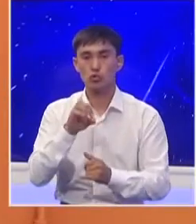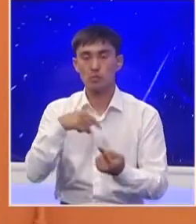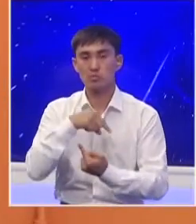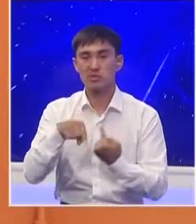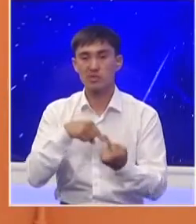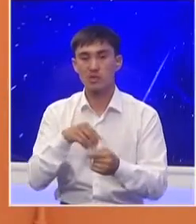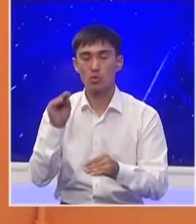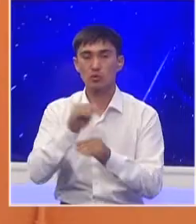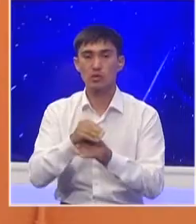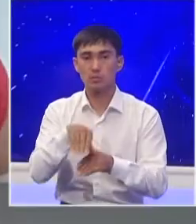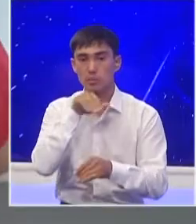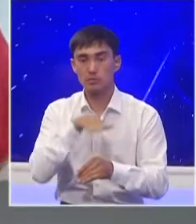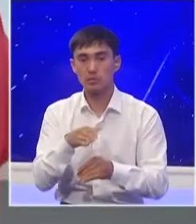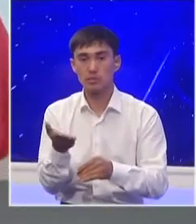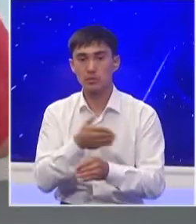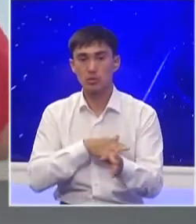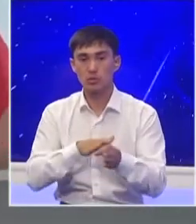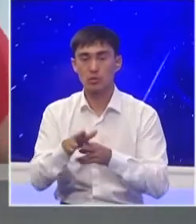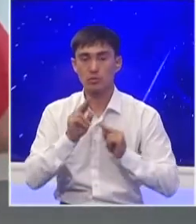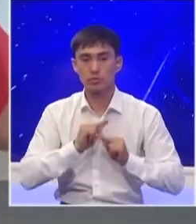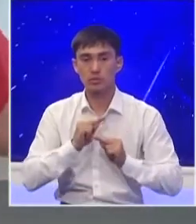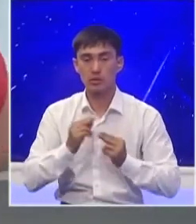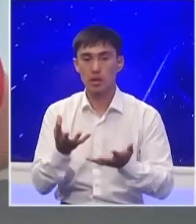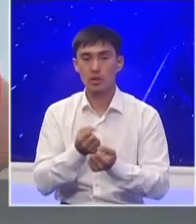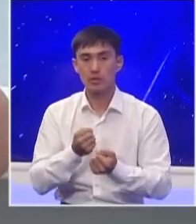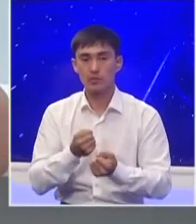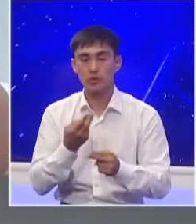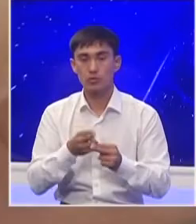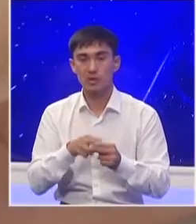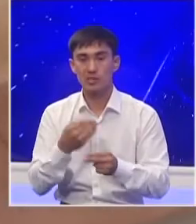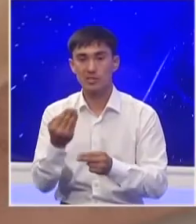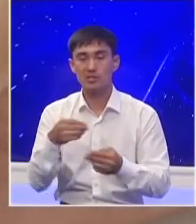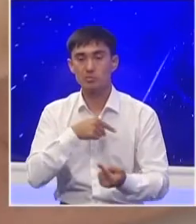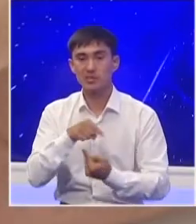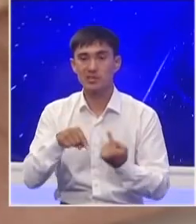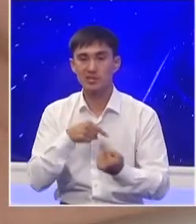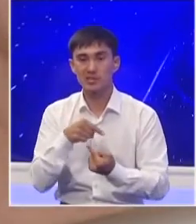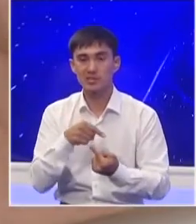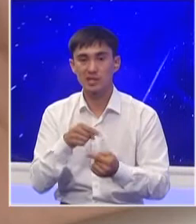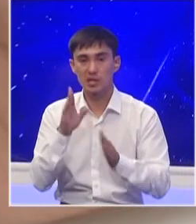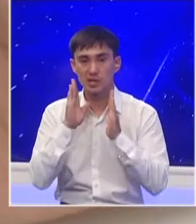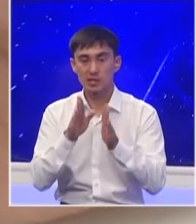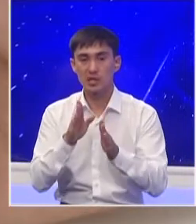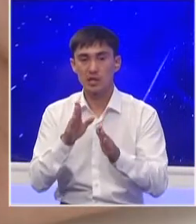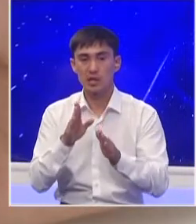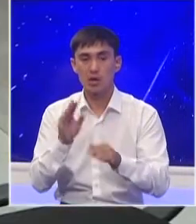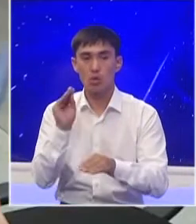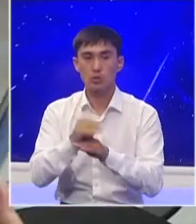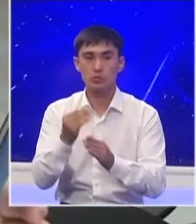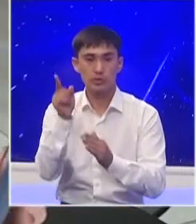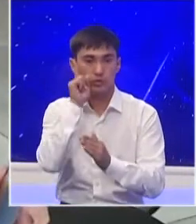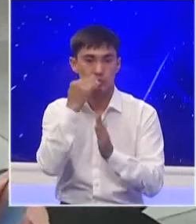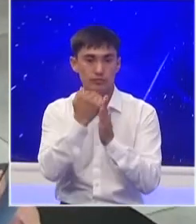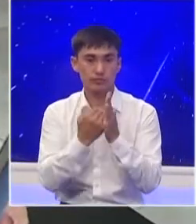бизнеске қосылған кәсіпкерлер бірден толық қызметтер кешенін алады. Сонымен қатар сіздің бизнесіңізді тікелей қосымшада жүргізуге болады.